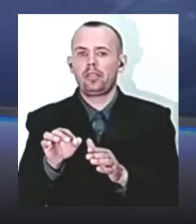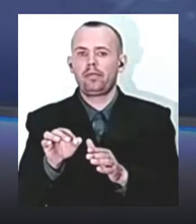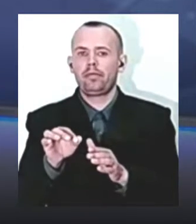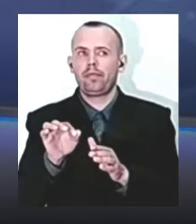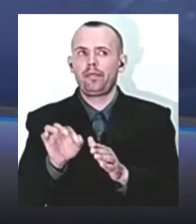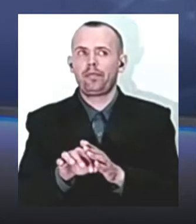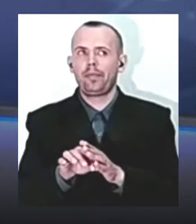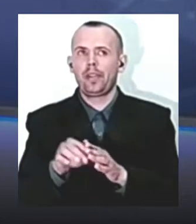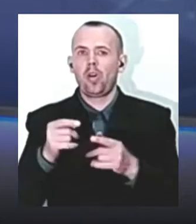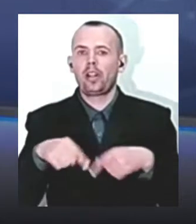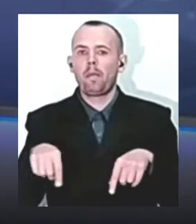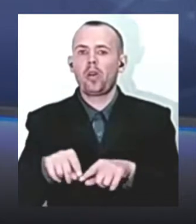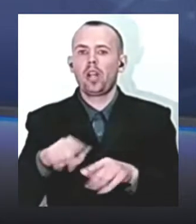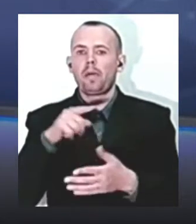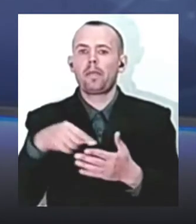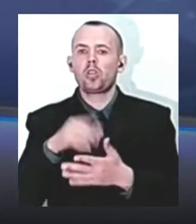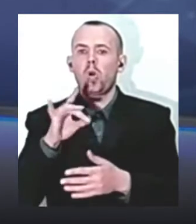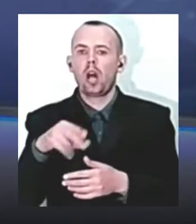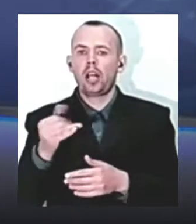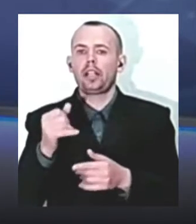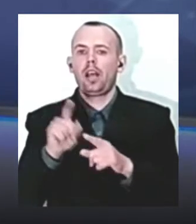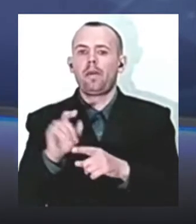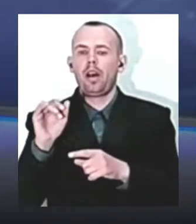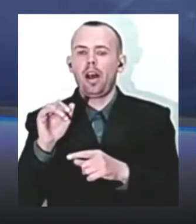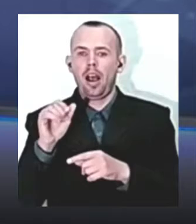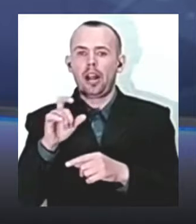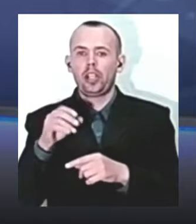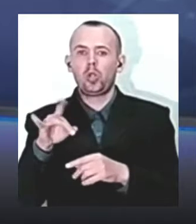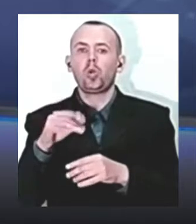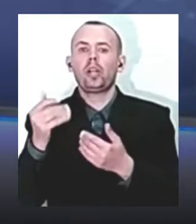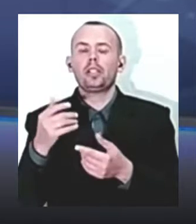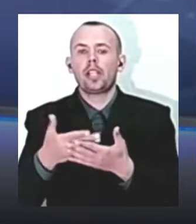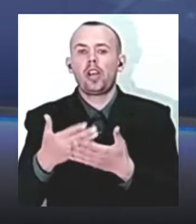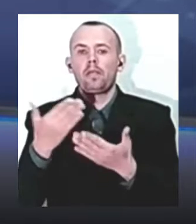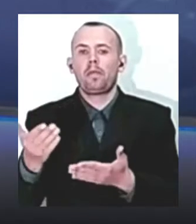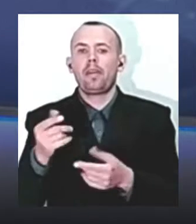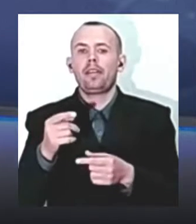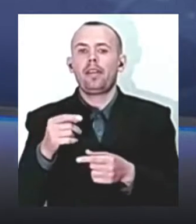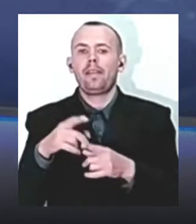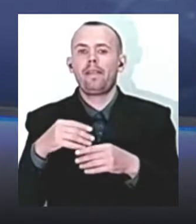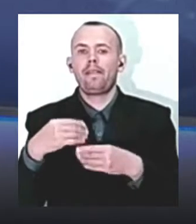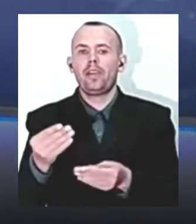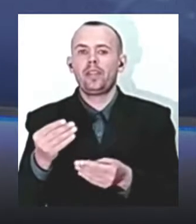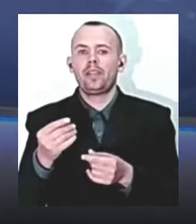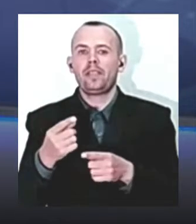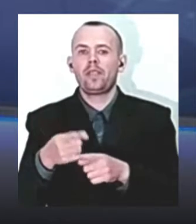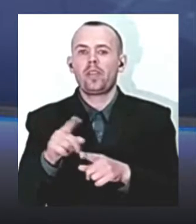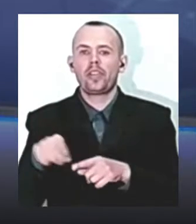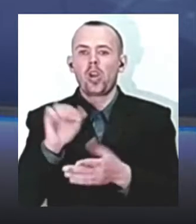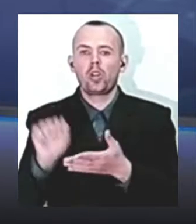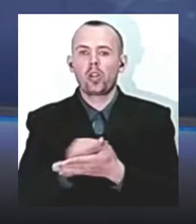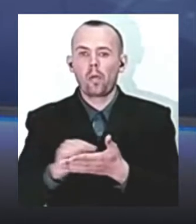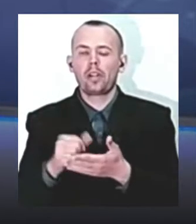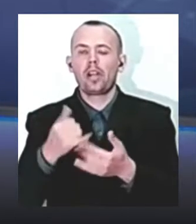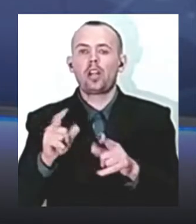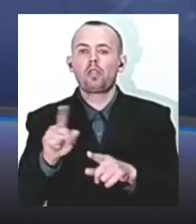департамент міської ради архітектури, здається, їм видав нарешті той необхідний документ для того, щоб вони подали